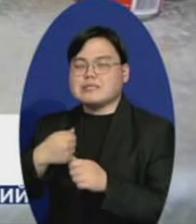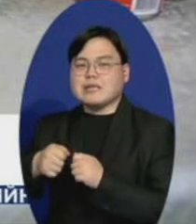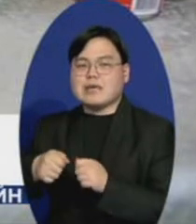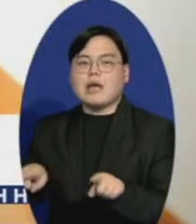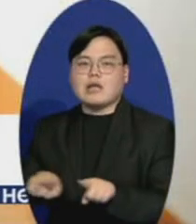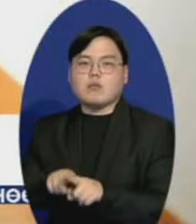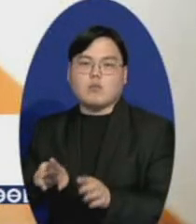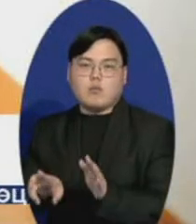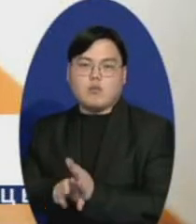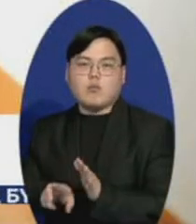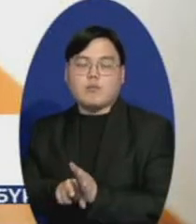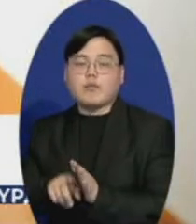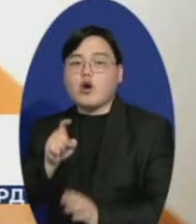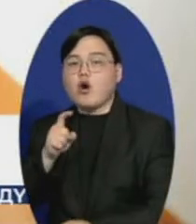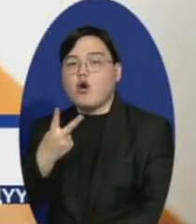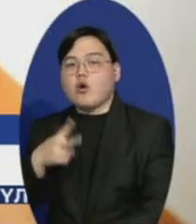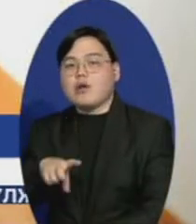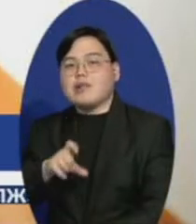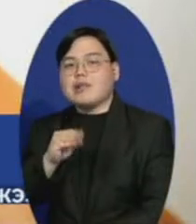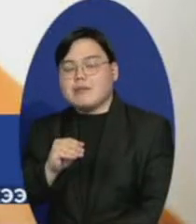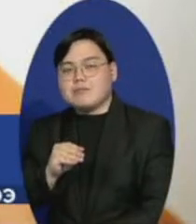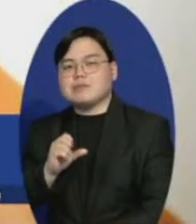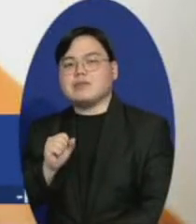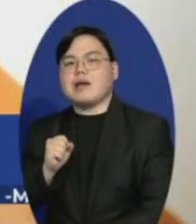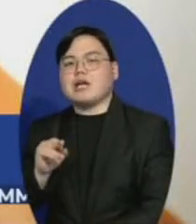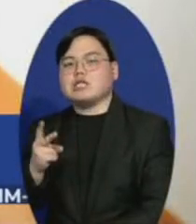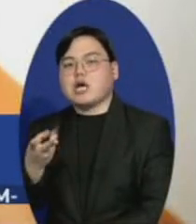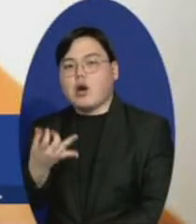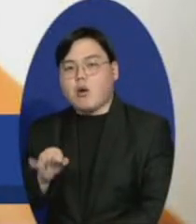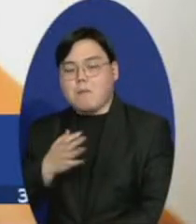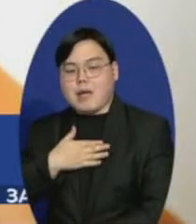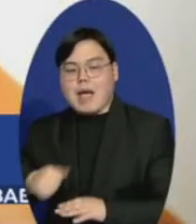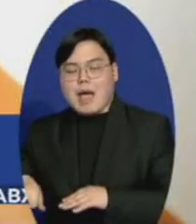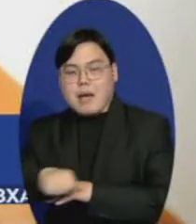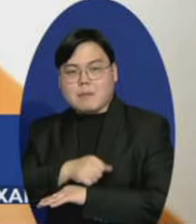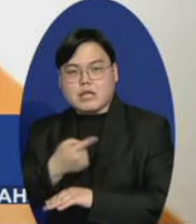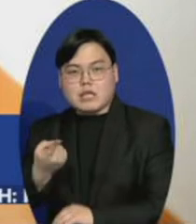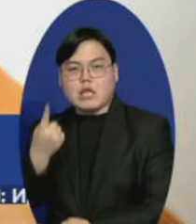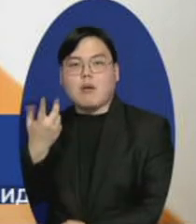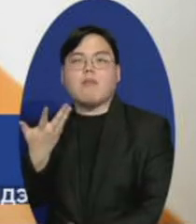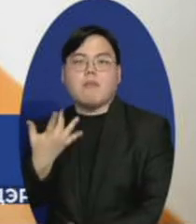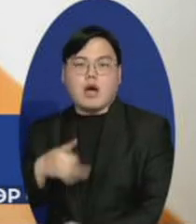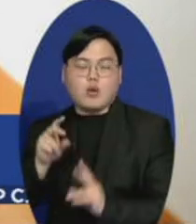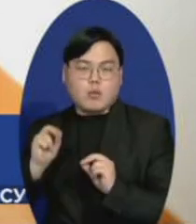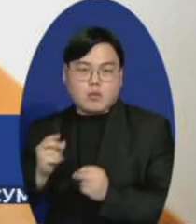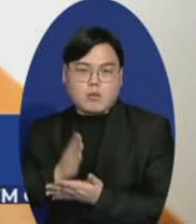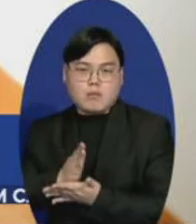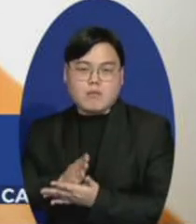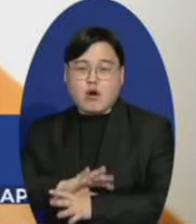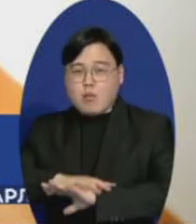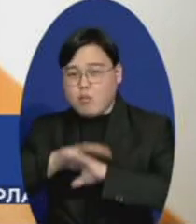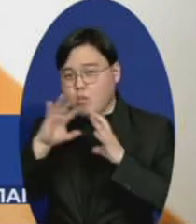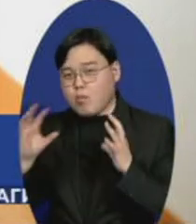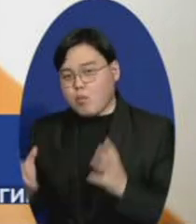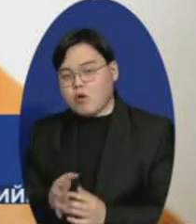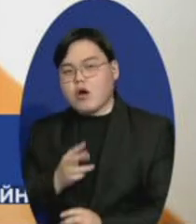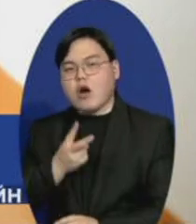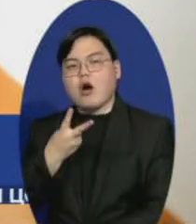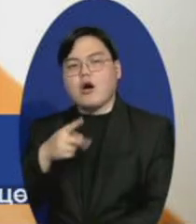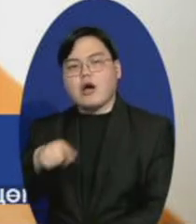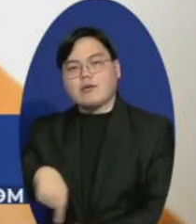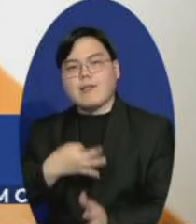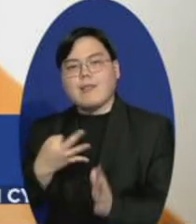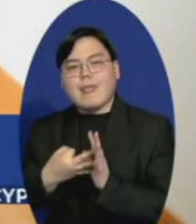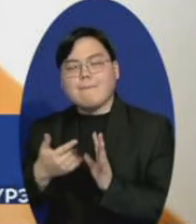байна. Хөдөлмжийн аж ахуйгаараа аймагтаа болох тэргүүлэлээ. За нийтээ нэг одоо 2.8